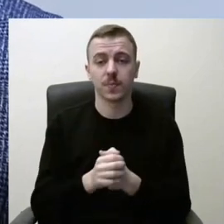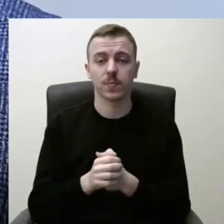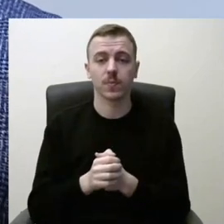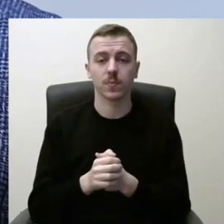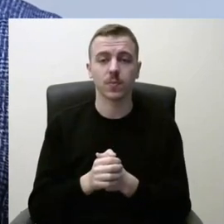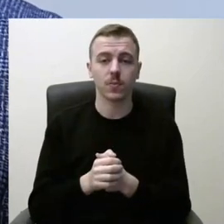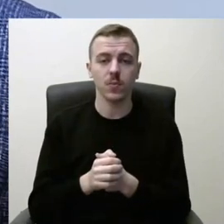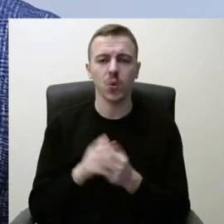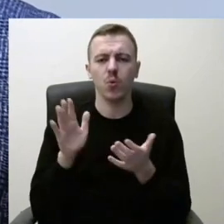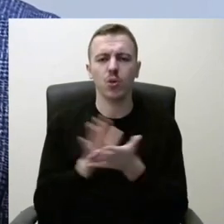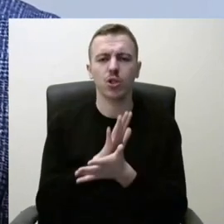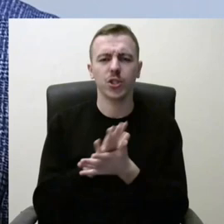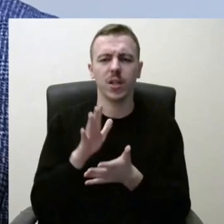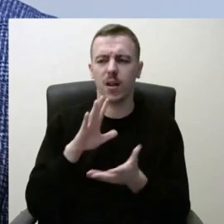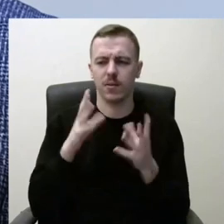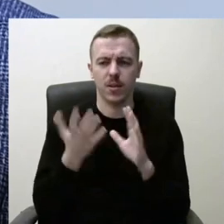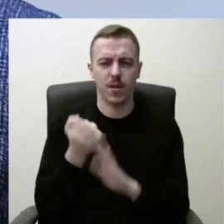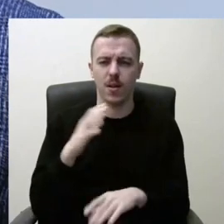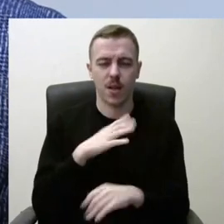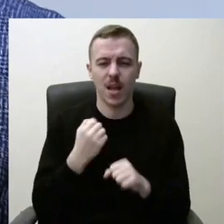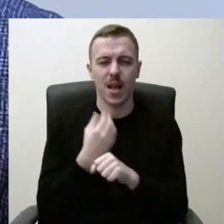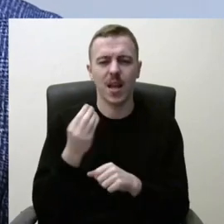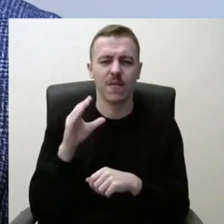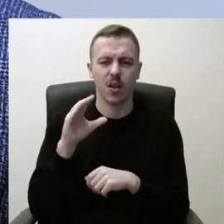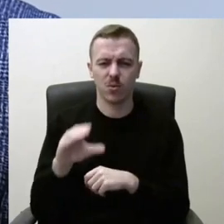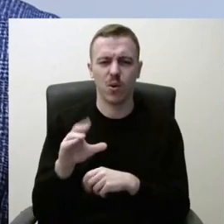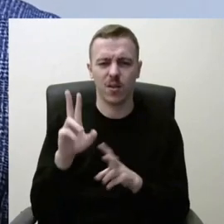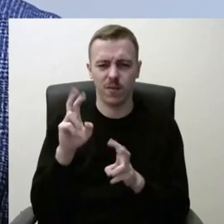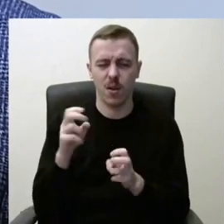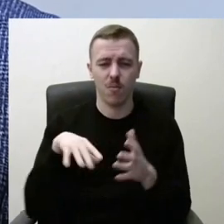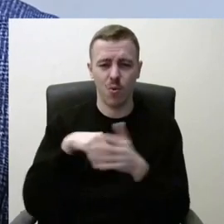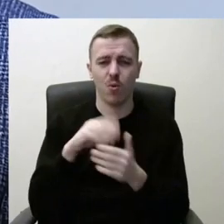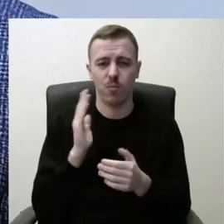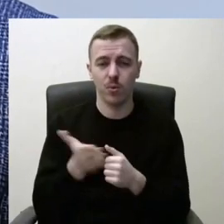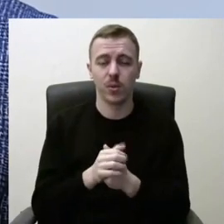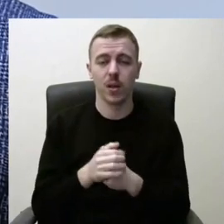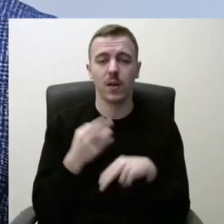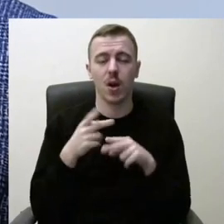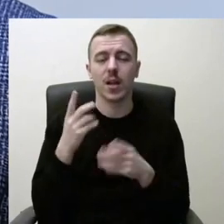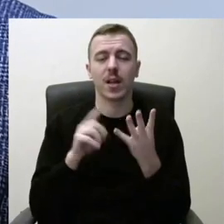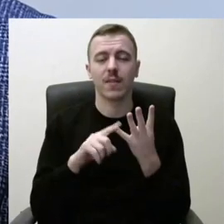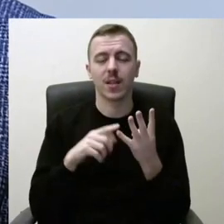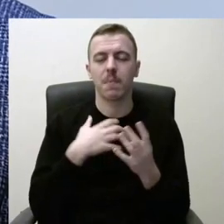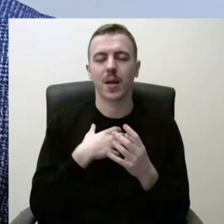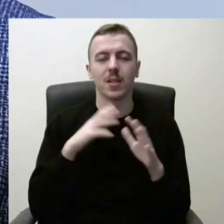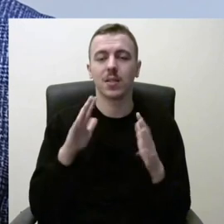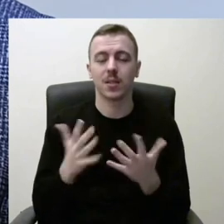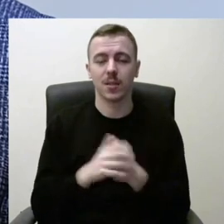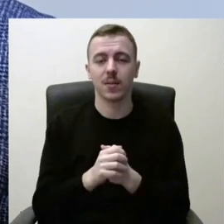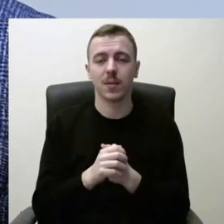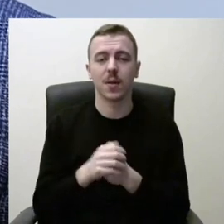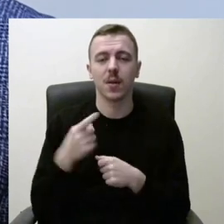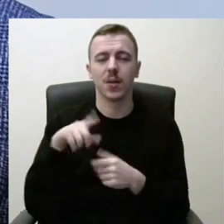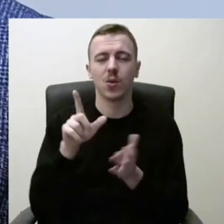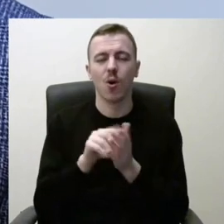už dyką nieko nebūna, reikia investuoti į tai. Ketvirta, pagrindinis momentas tai, kad turim sukurti